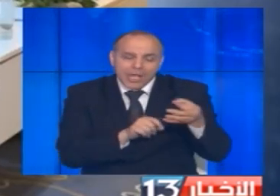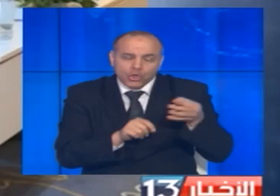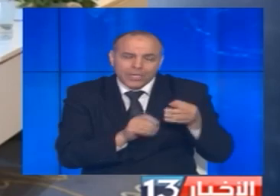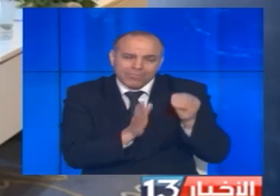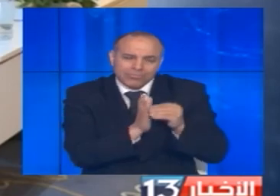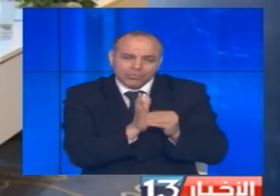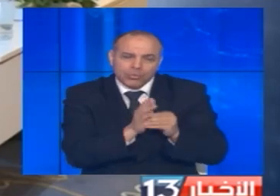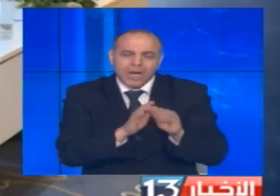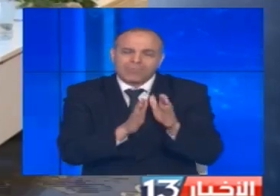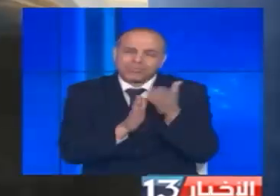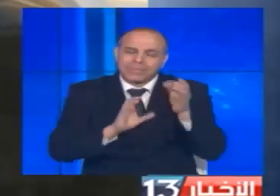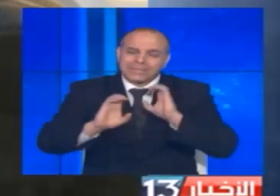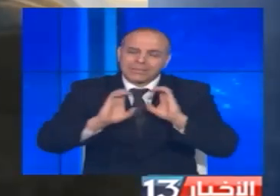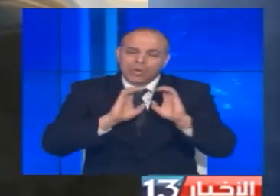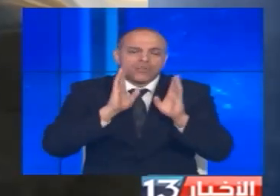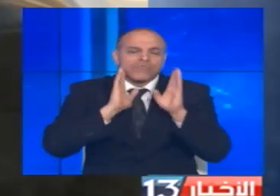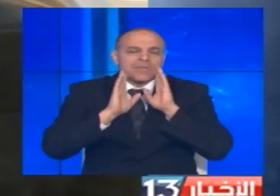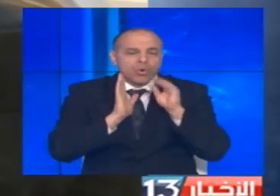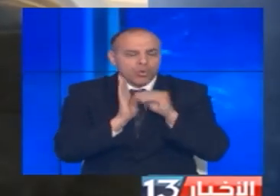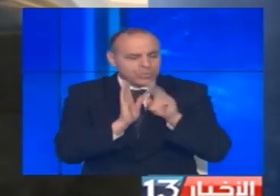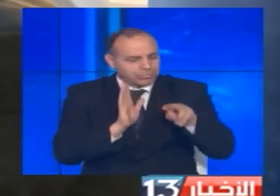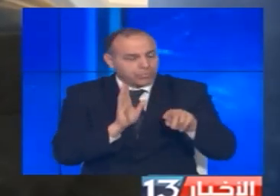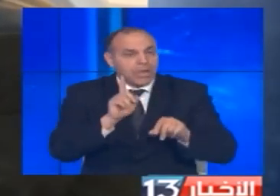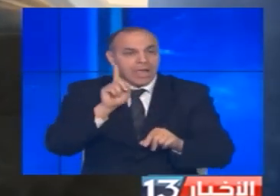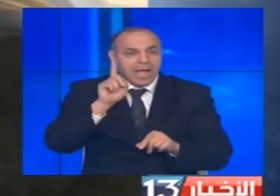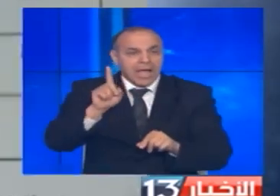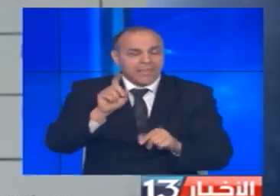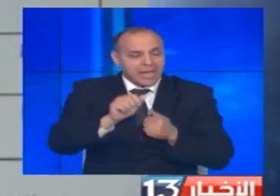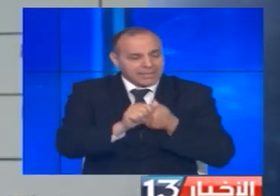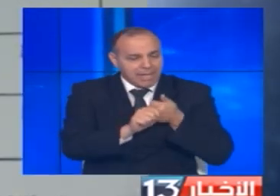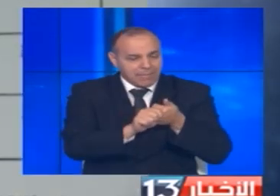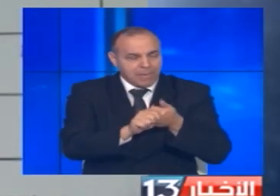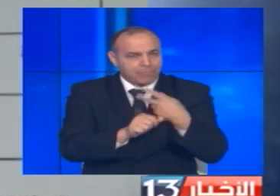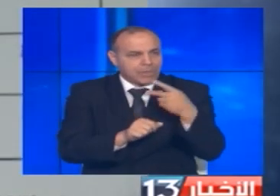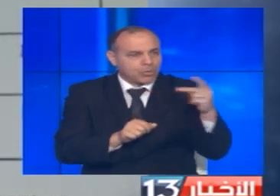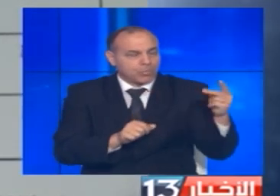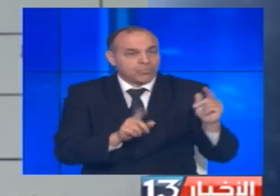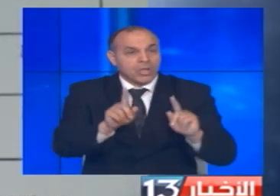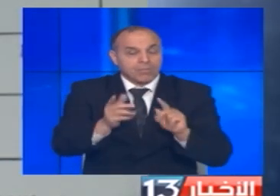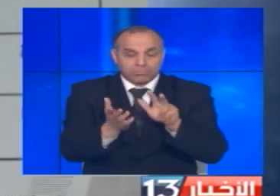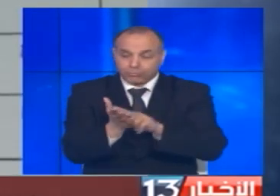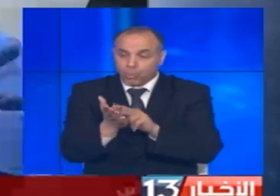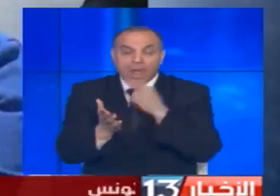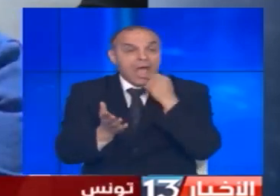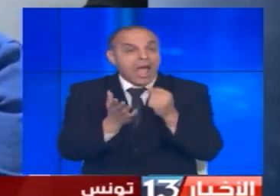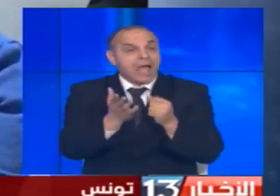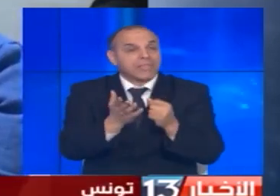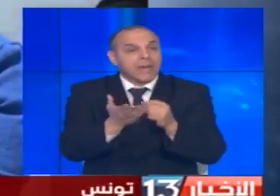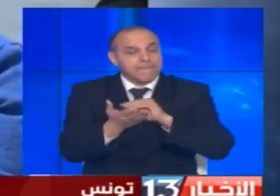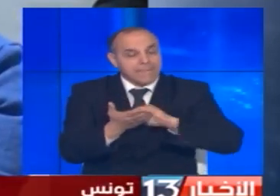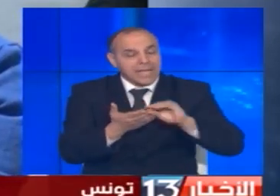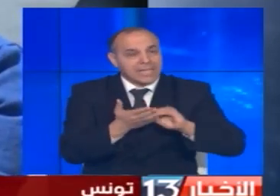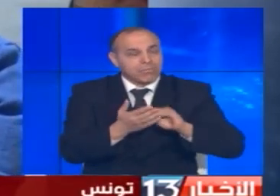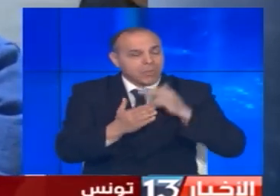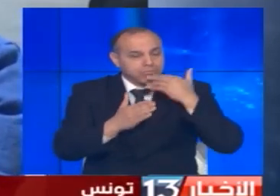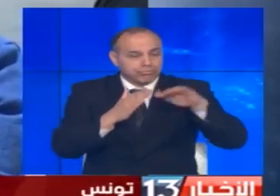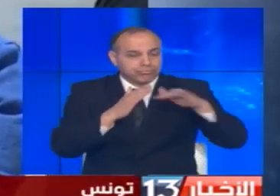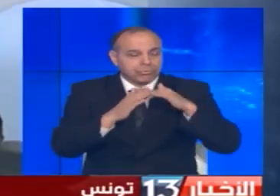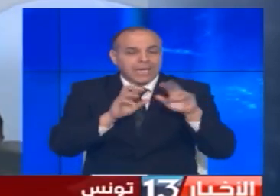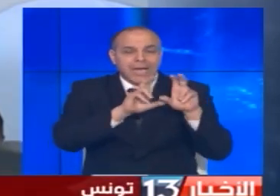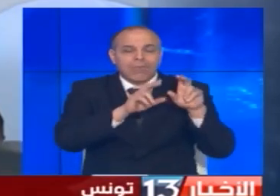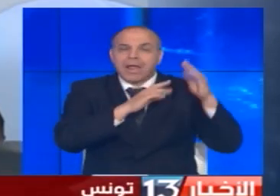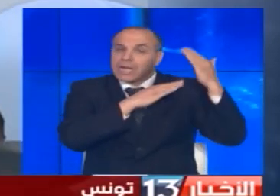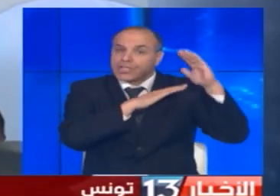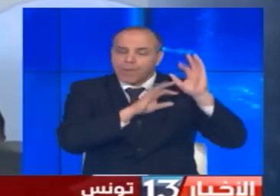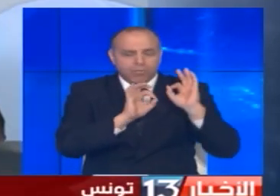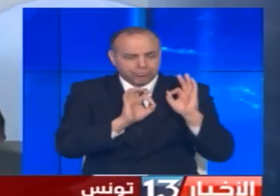الإلكترونية وصفحات التواصل الاجتماعي الرسمية التابعة لها، وتنطبق كذلك على مكاتب ومراسلي القنوات